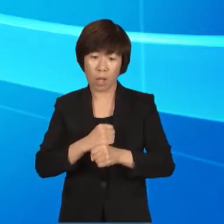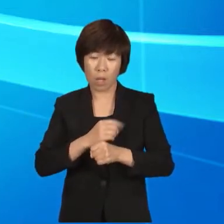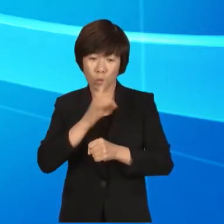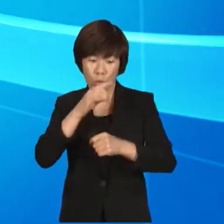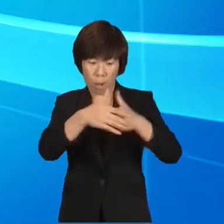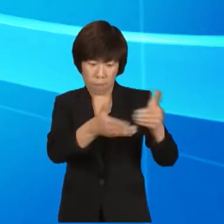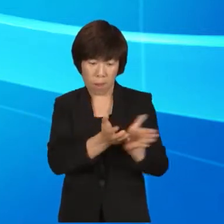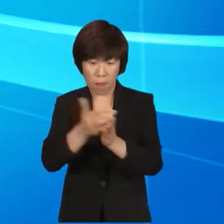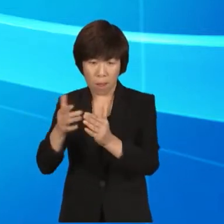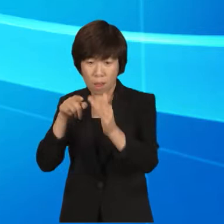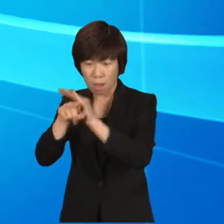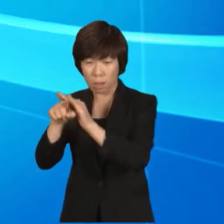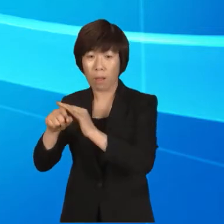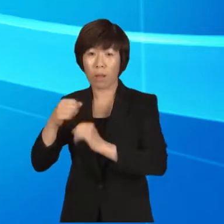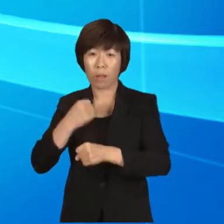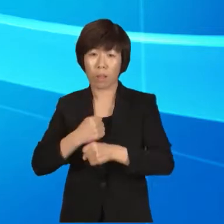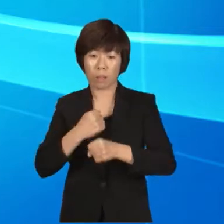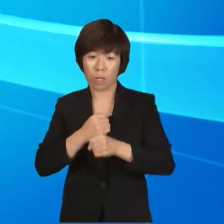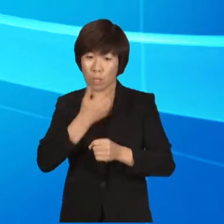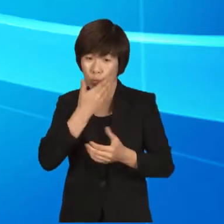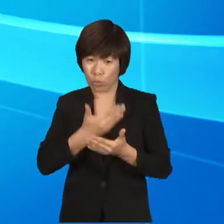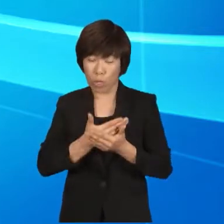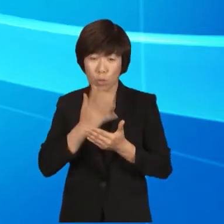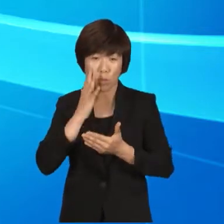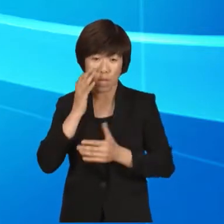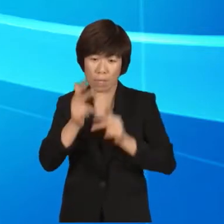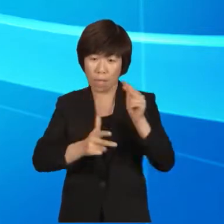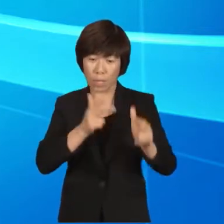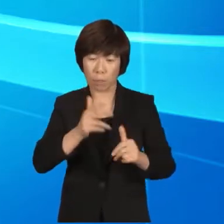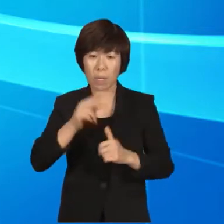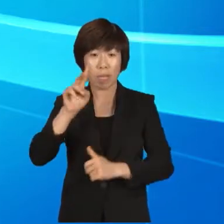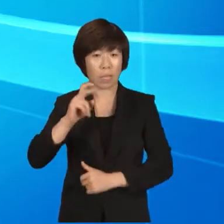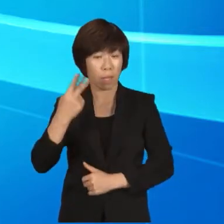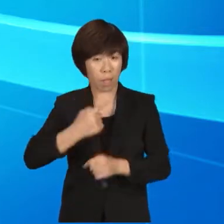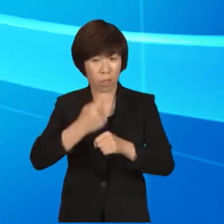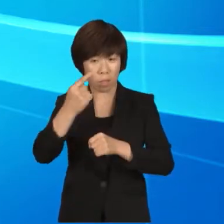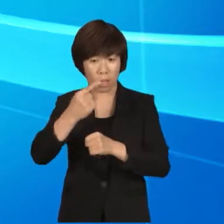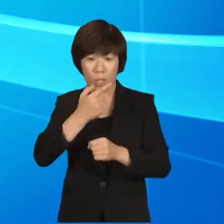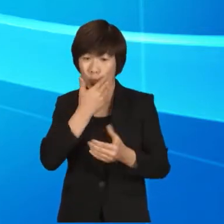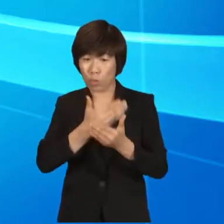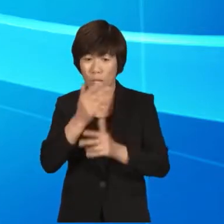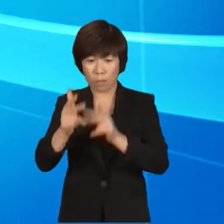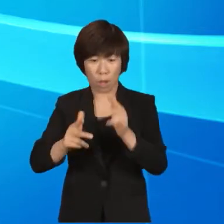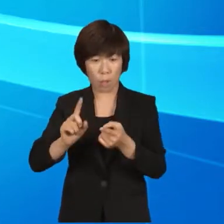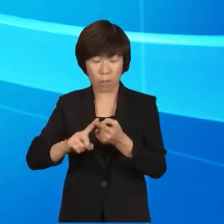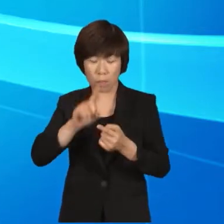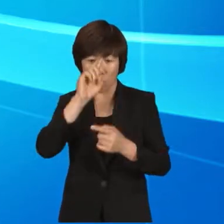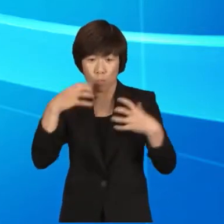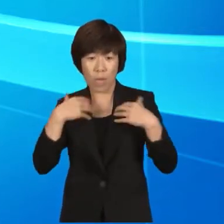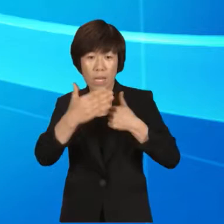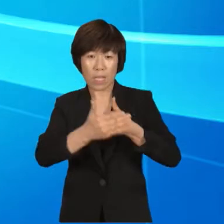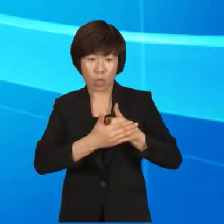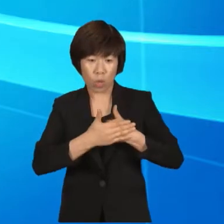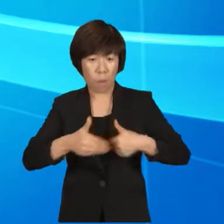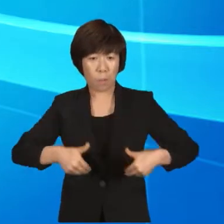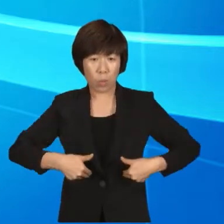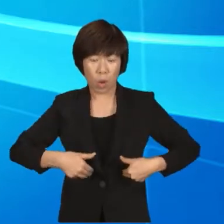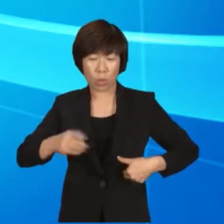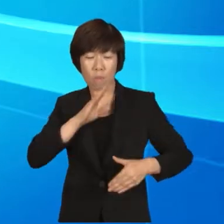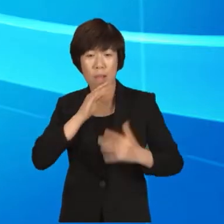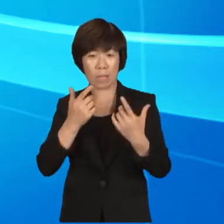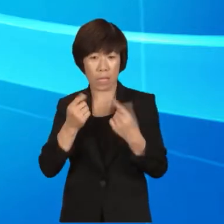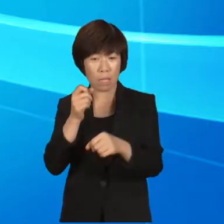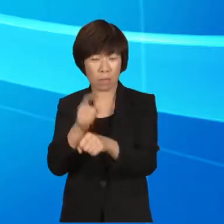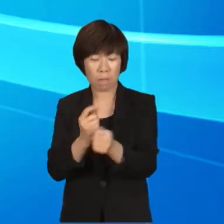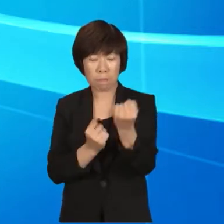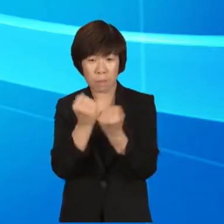울산의 주요 현안 사업과 2016년 핵심 사업에 대한 정부 차원 지원의 필요성과 당위성을 적극적으로